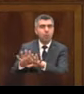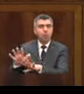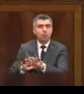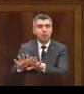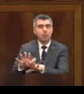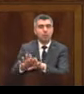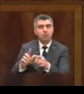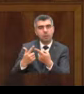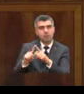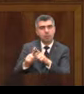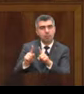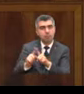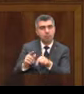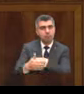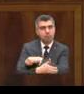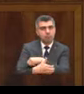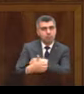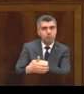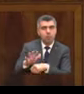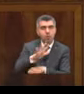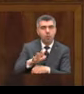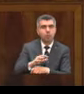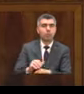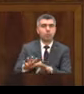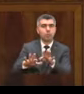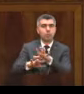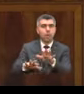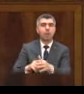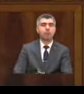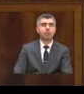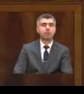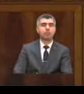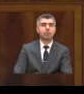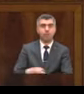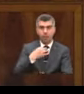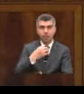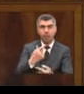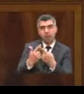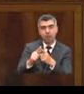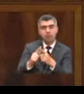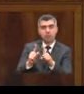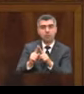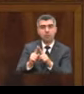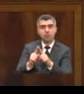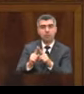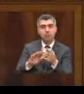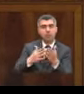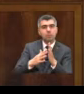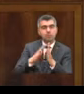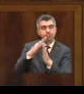لفائدة فئات الهشة من المجتمع. ويمكن أن أتوقف عند مجموعة من المحاور